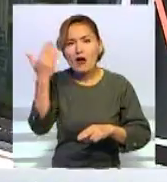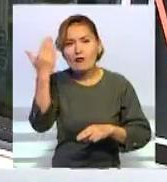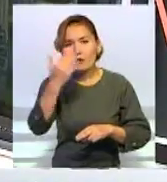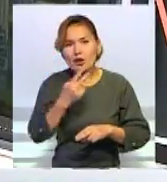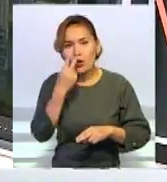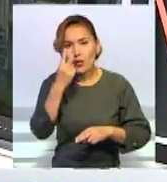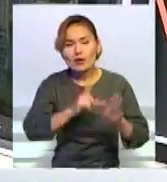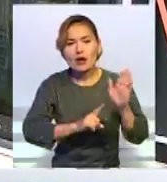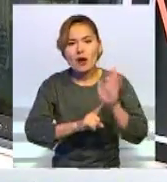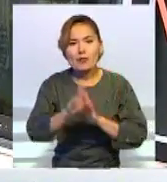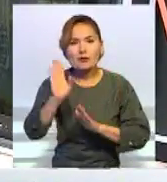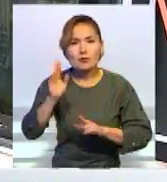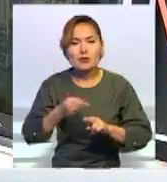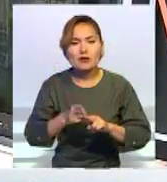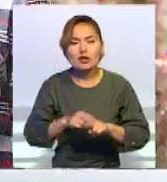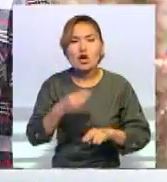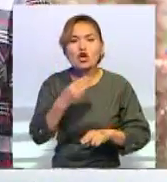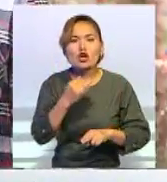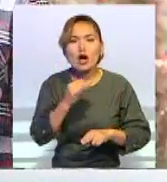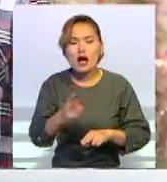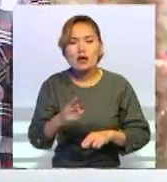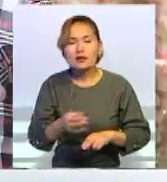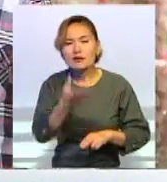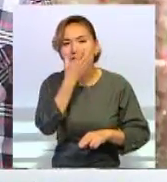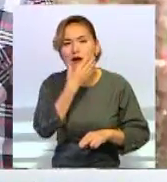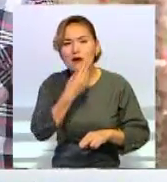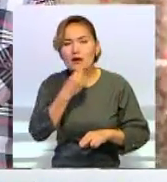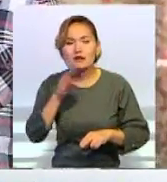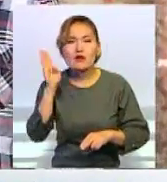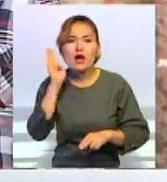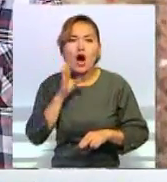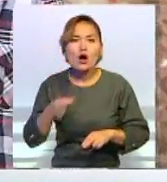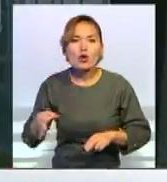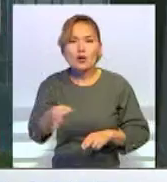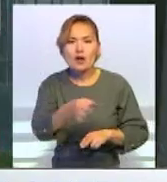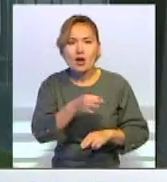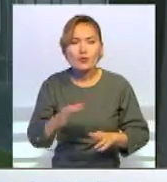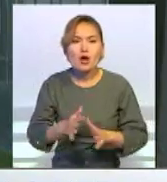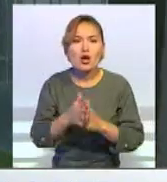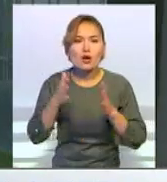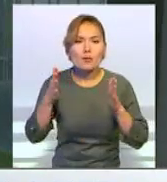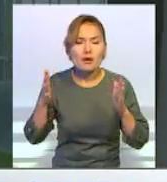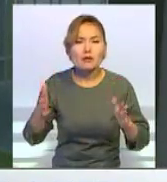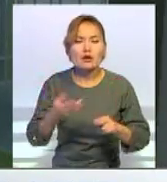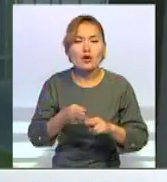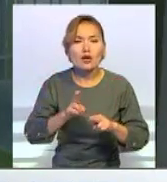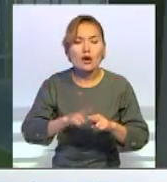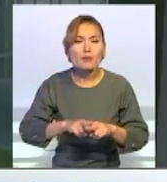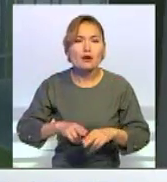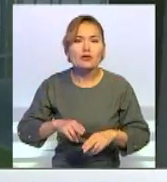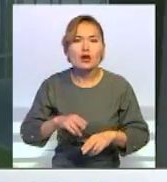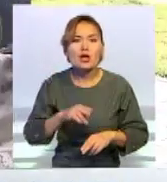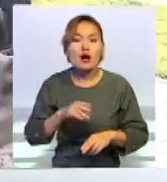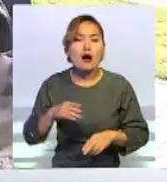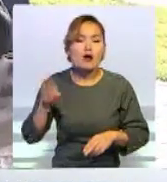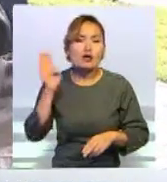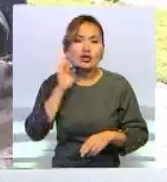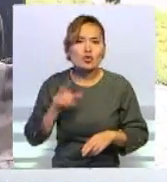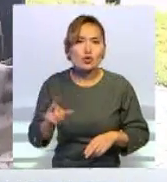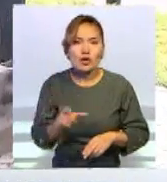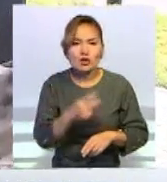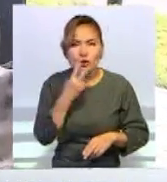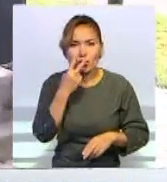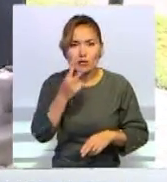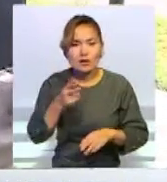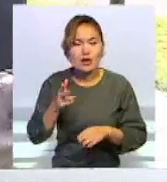ең көрікті жерлері Шарын шатқалы мен Көлсай көлдеріне және Орталық Азиядағы ең үлкен сарқырама Бұрхан бұлақта жүргізілген.